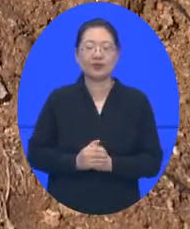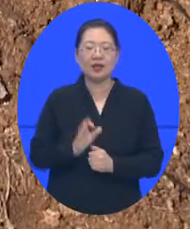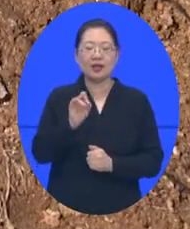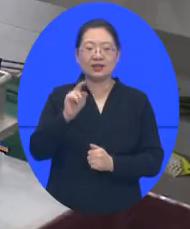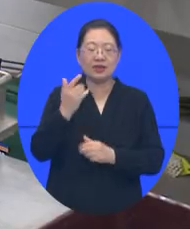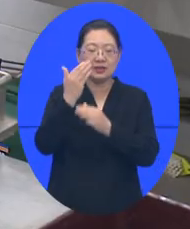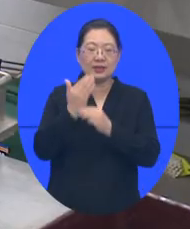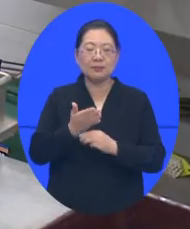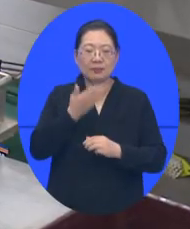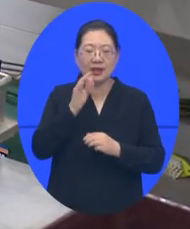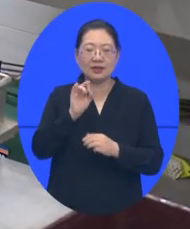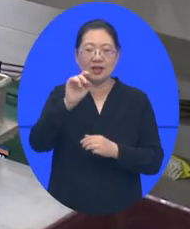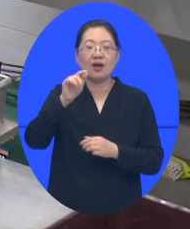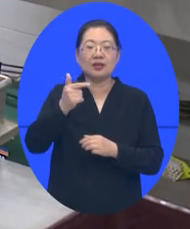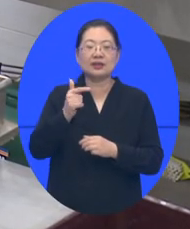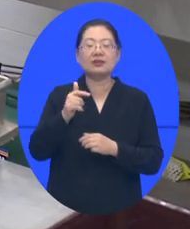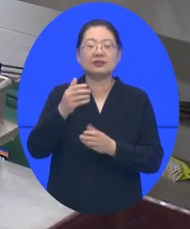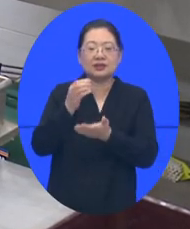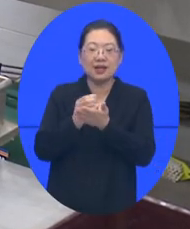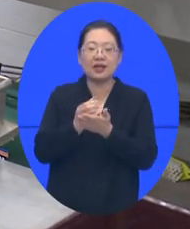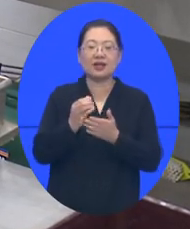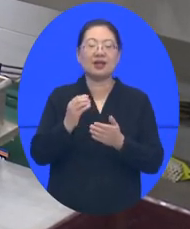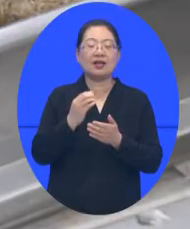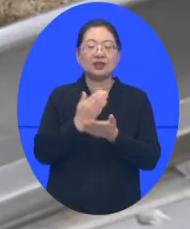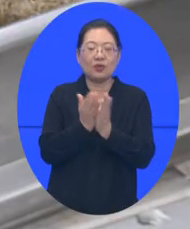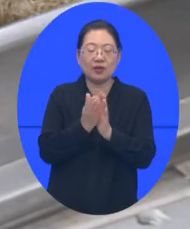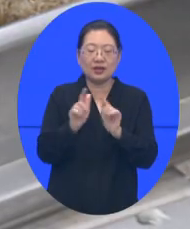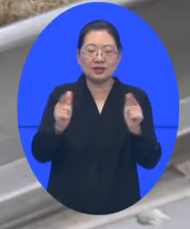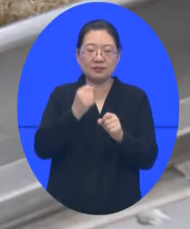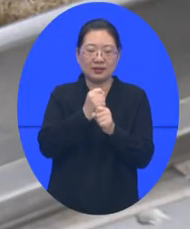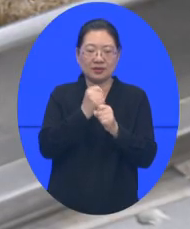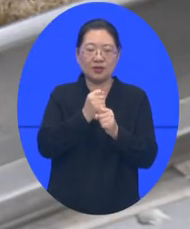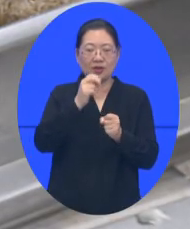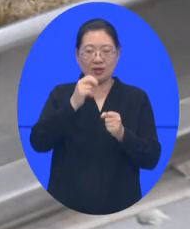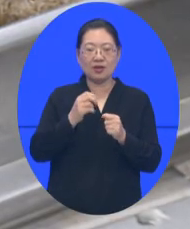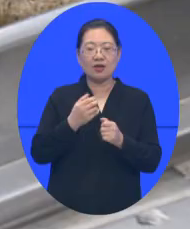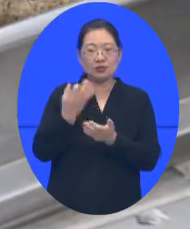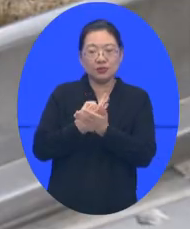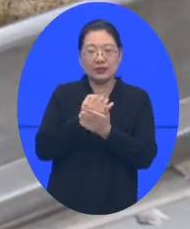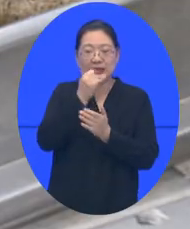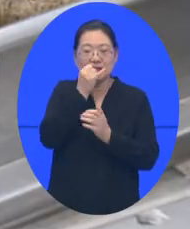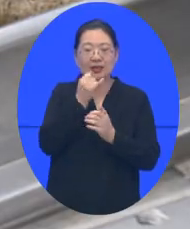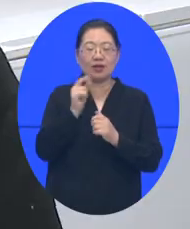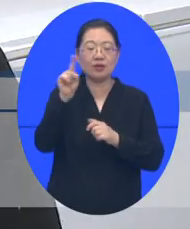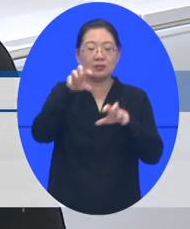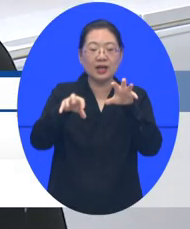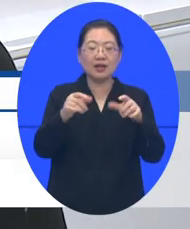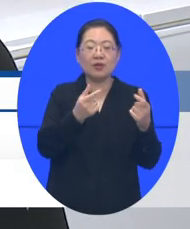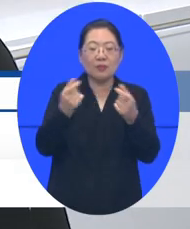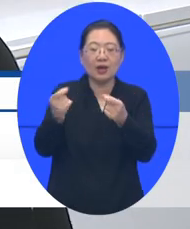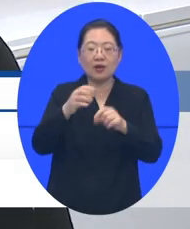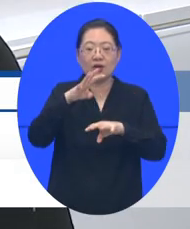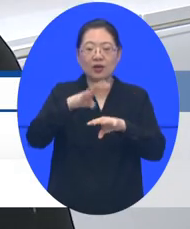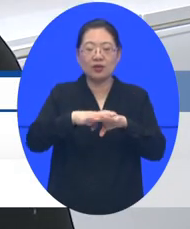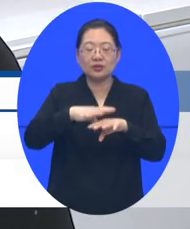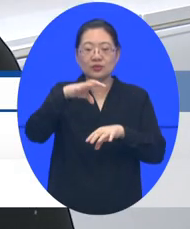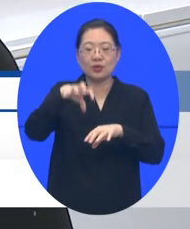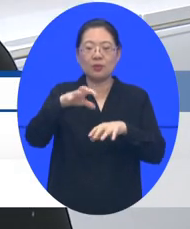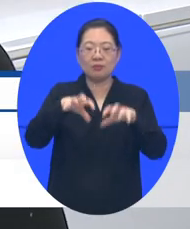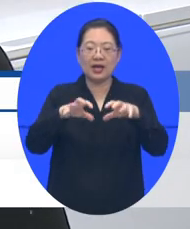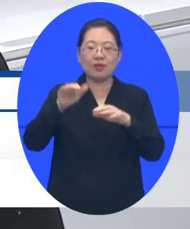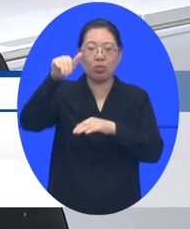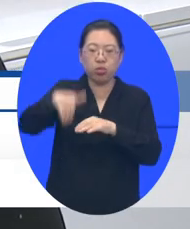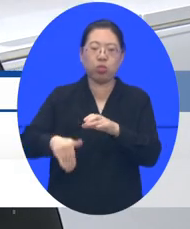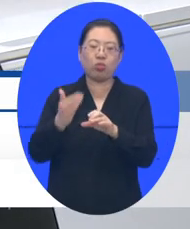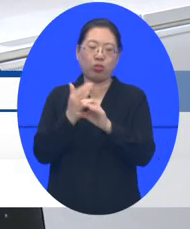있습니다. 연잎밥, 연근차, 연잎가루 등을 제조 판매해 수익을 내기도 합니다. 어느 마을이나 마찬가지로 농촌